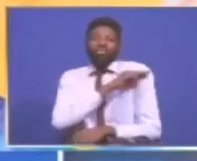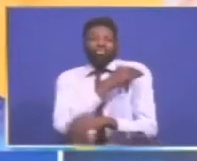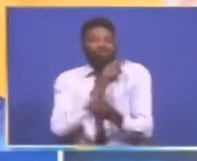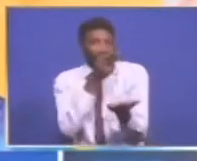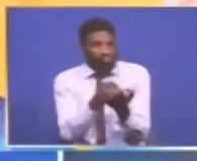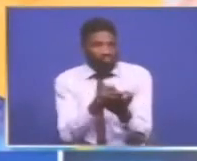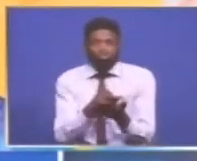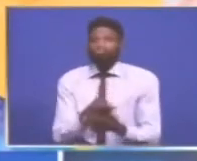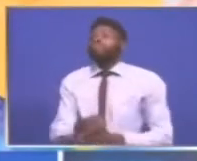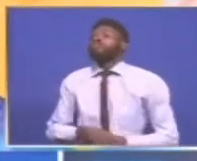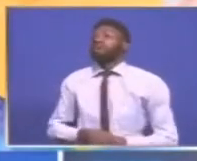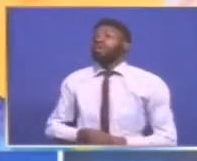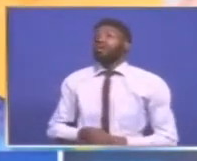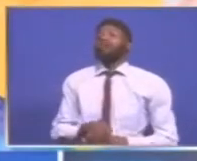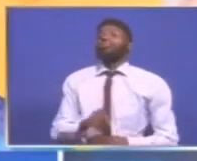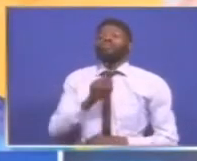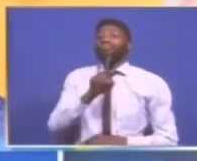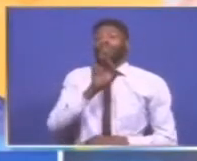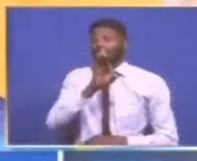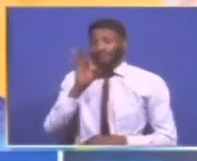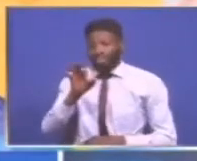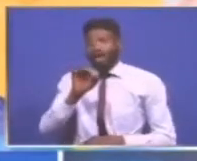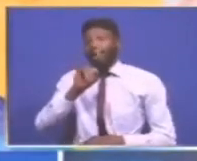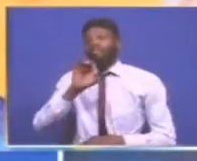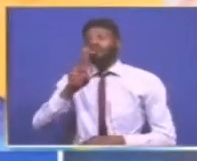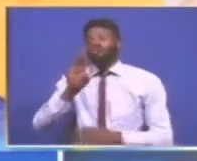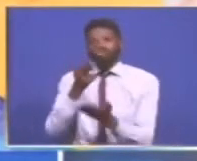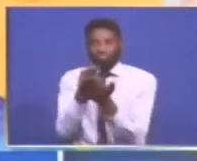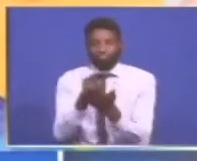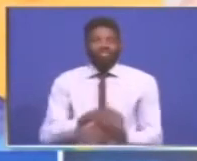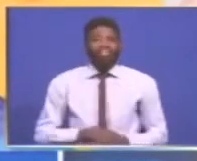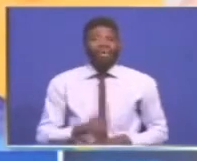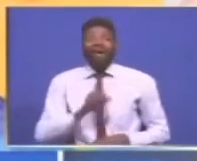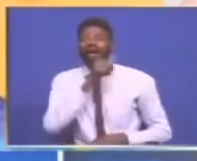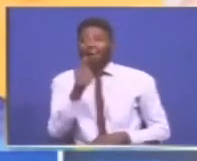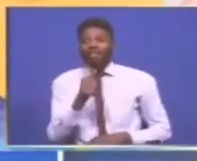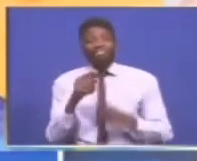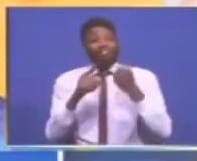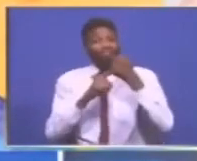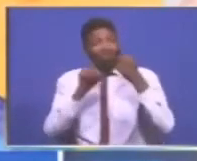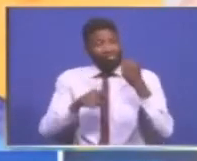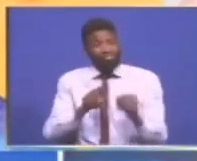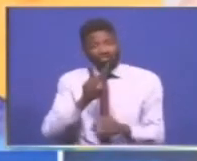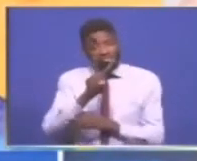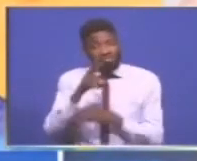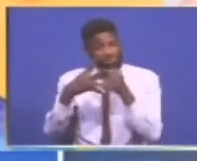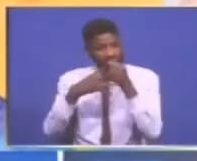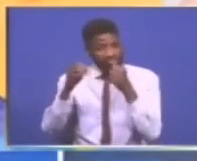vya wagonjwa mahututi. Wengine 6,290 wanashughulikiwa nyumbani.